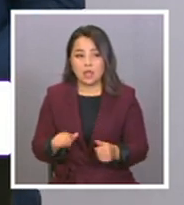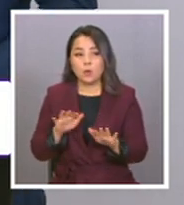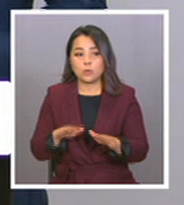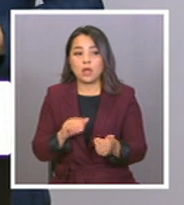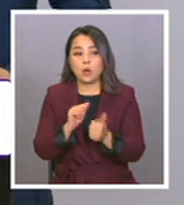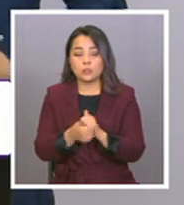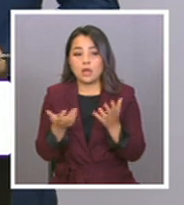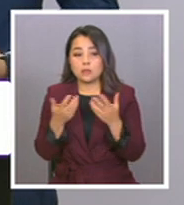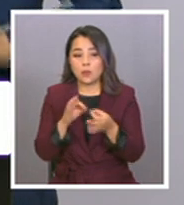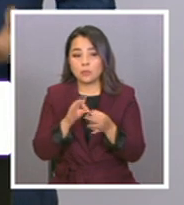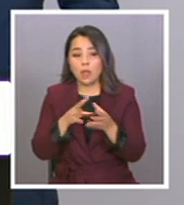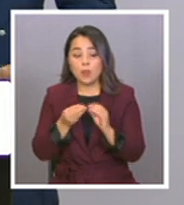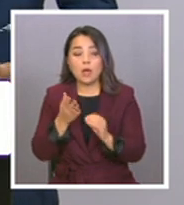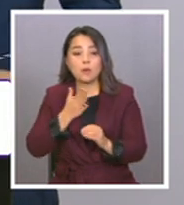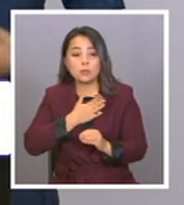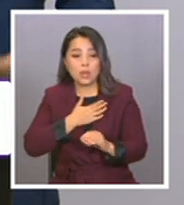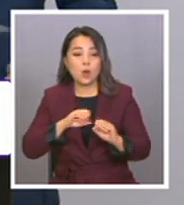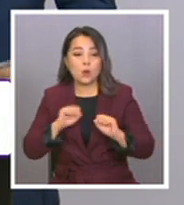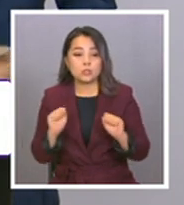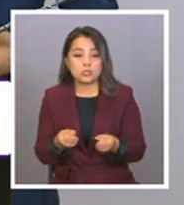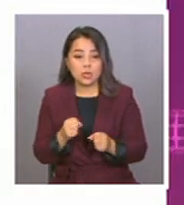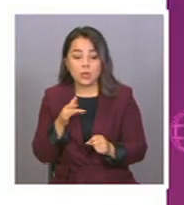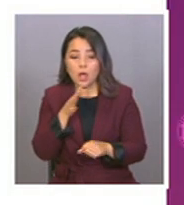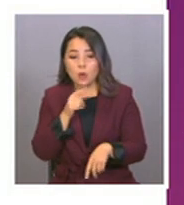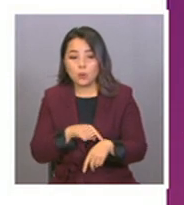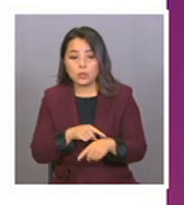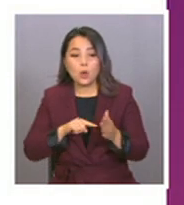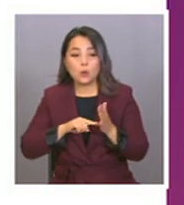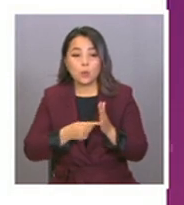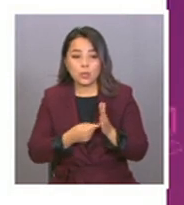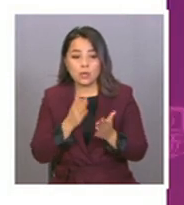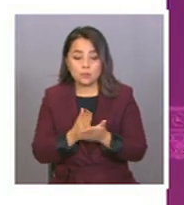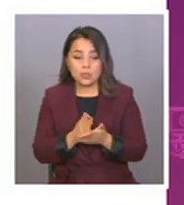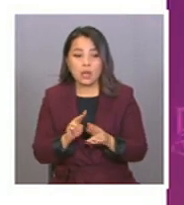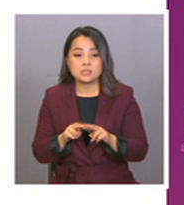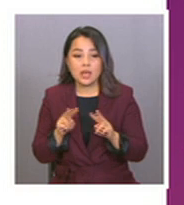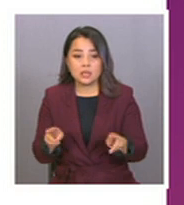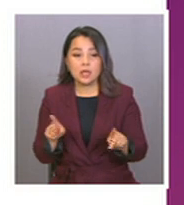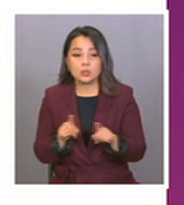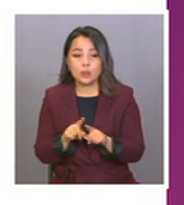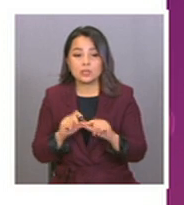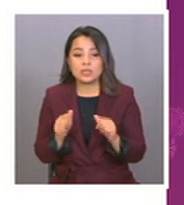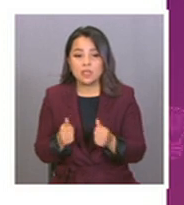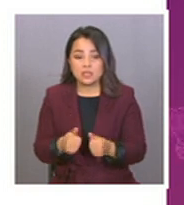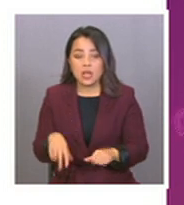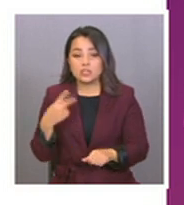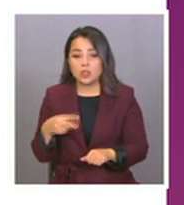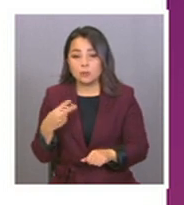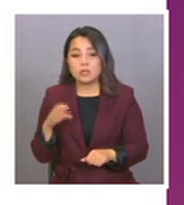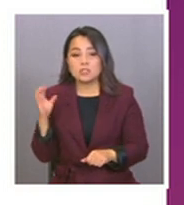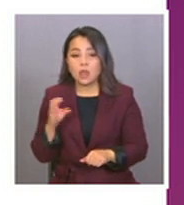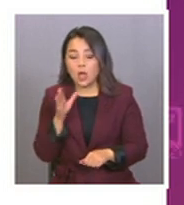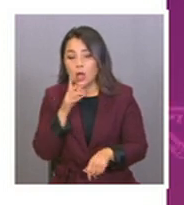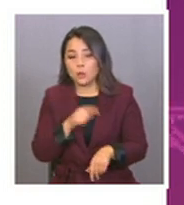үшін біз оның жылдамдығын уақытқа көбейтеміз. Сәйкесінше, дененің 20 секунд